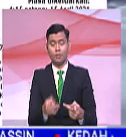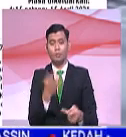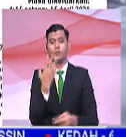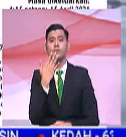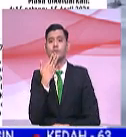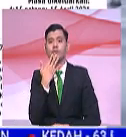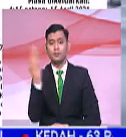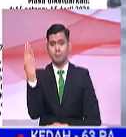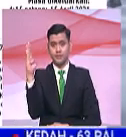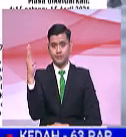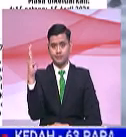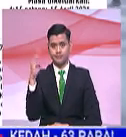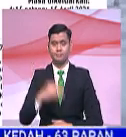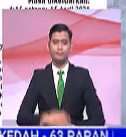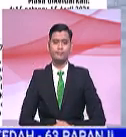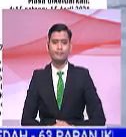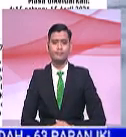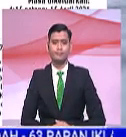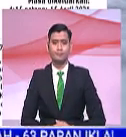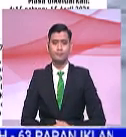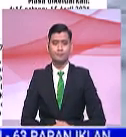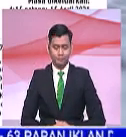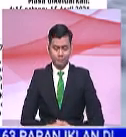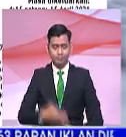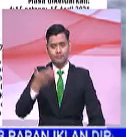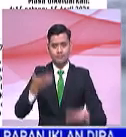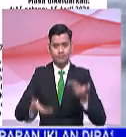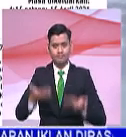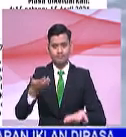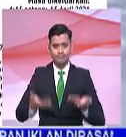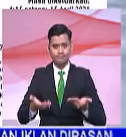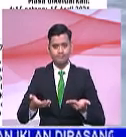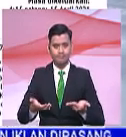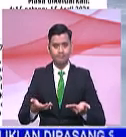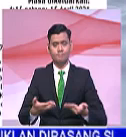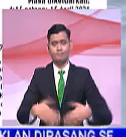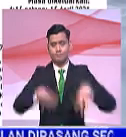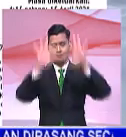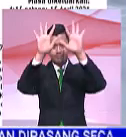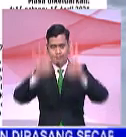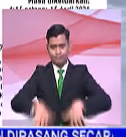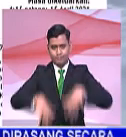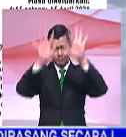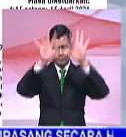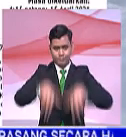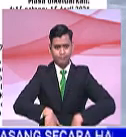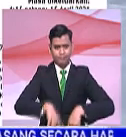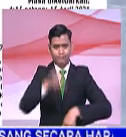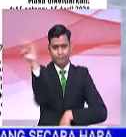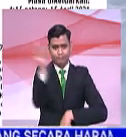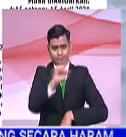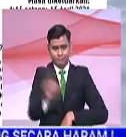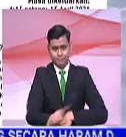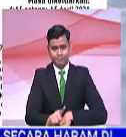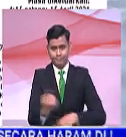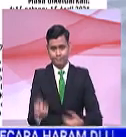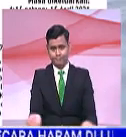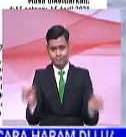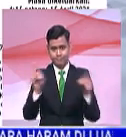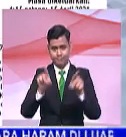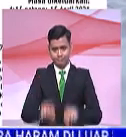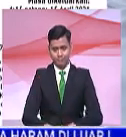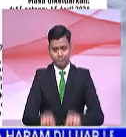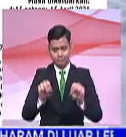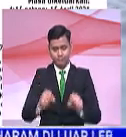ditandakan dengan warna biru ini dengan jangkaan keadaan ribut petir Ini juga masih lagi boleh dijangka boleh berlaku